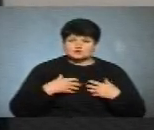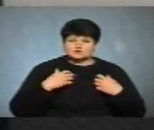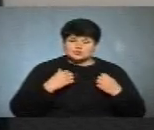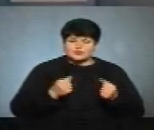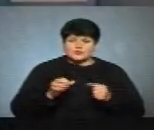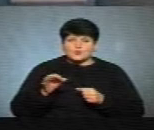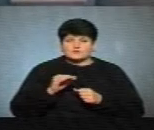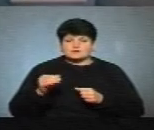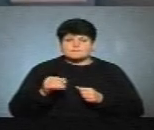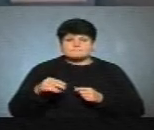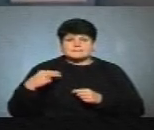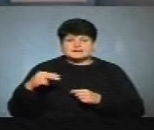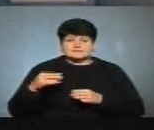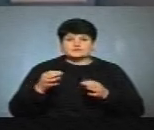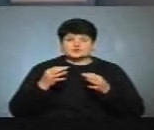з Офісом президента